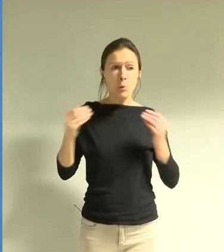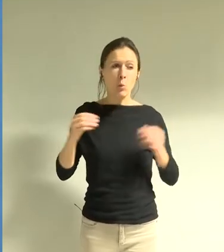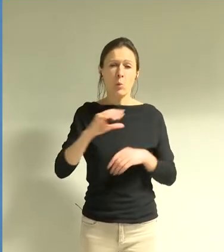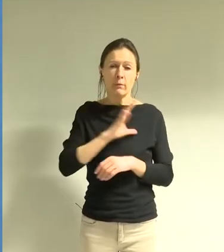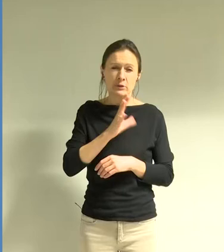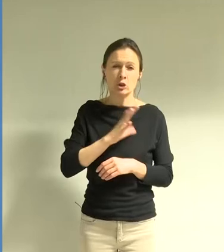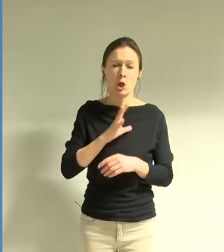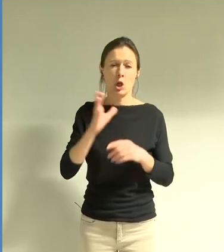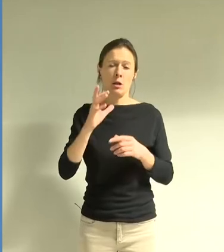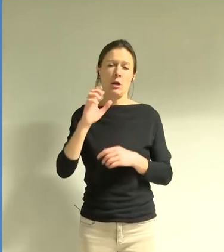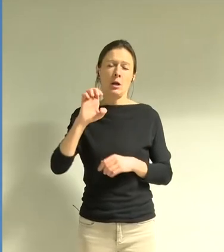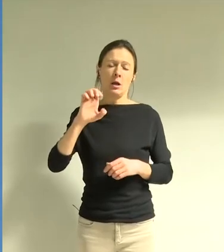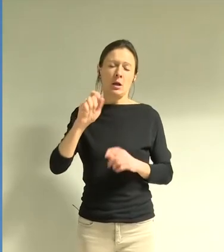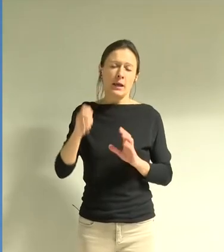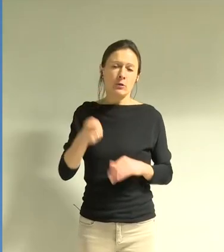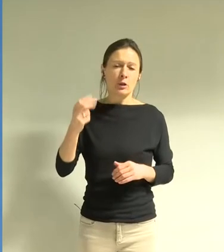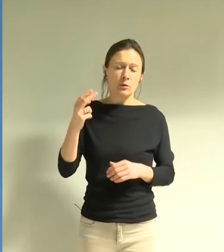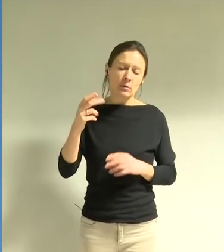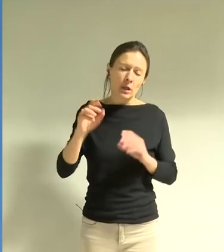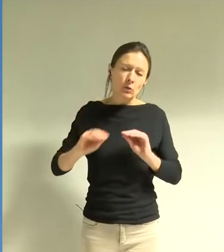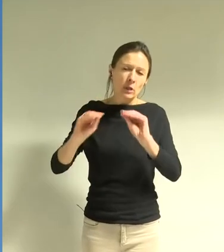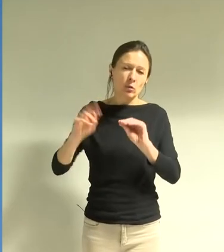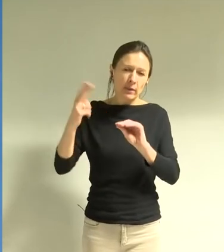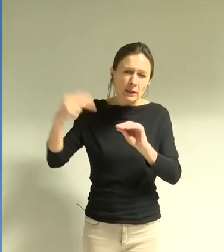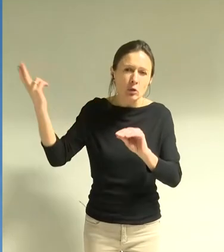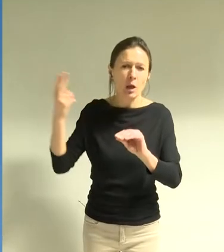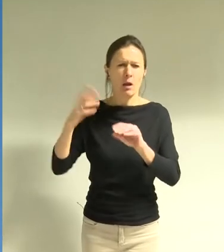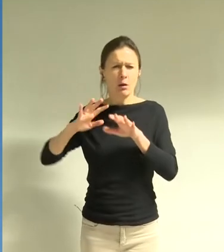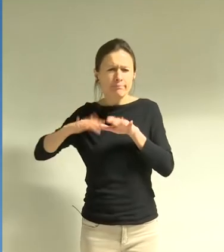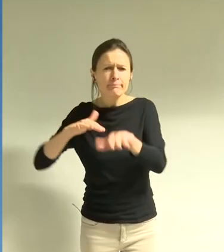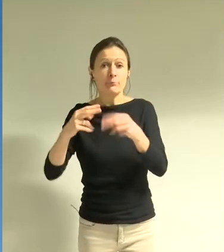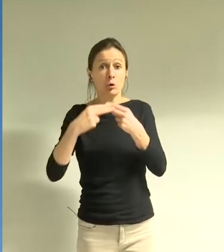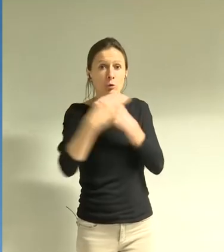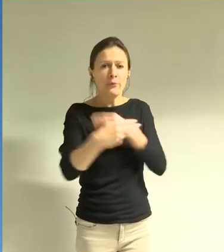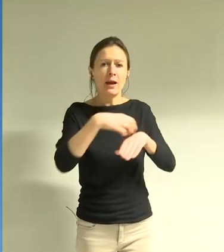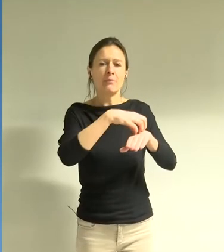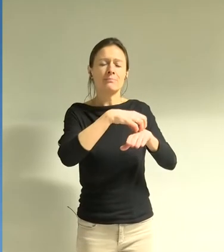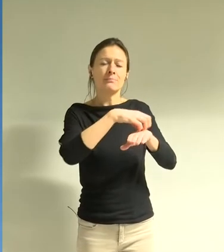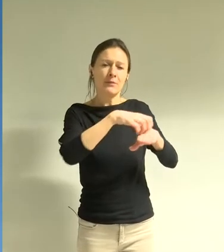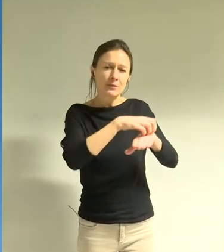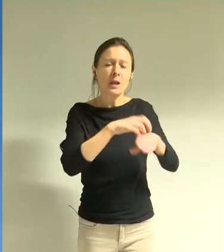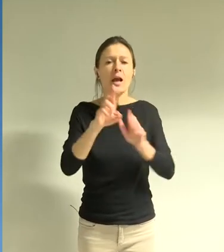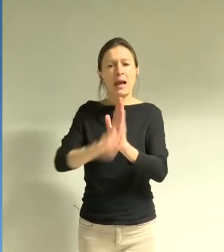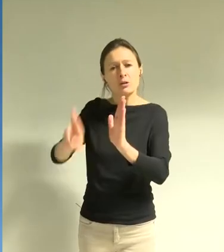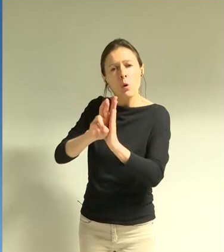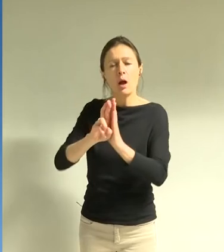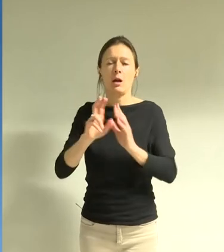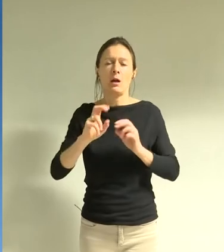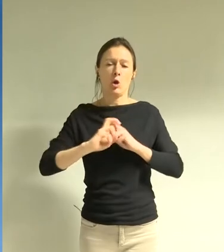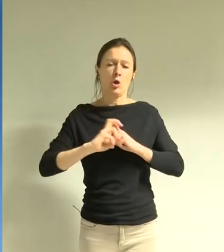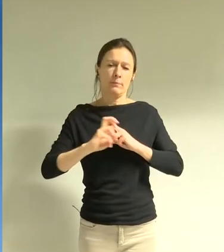nationale manifesté devant le rectorat est la préfecture d'isère pour dénoncer leurs conditions de travail qui se dégradent sur fond de crise sanitaire